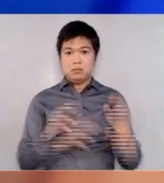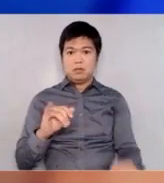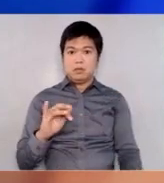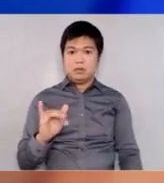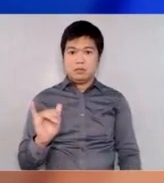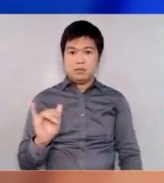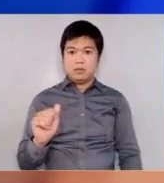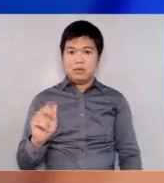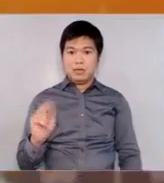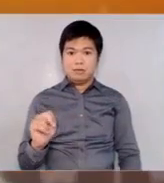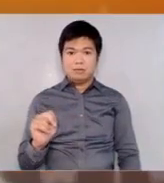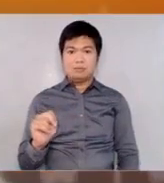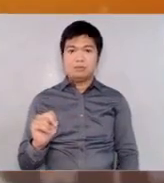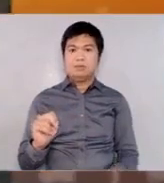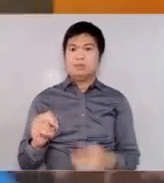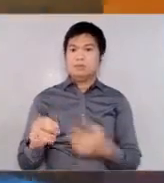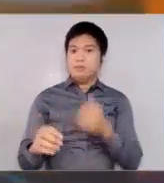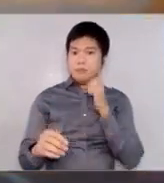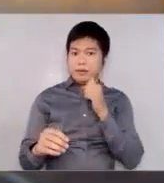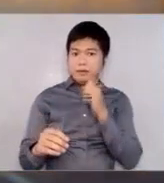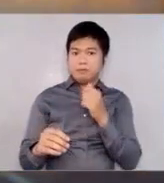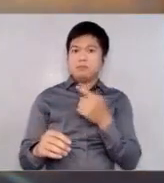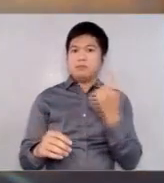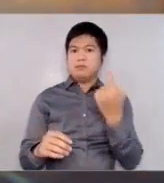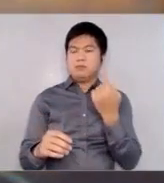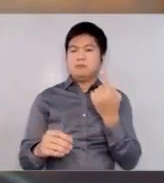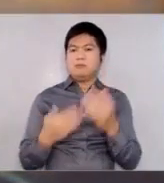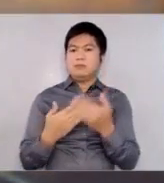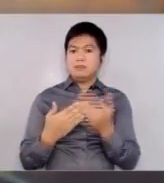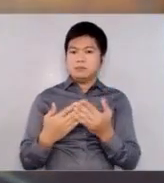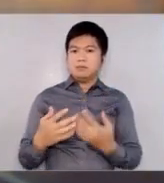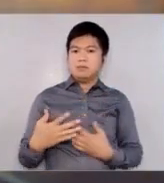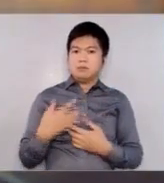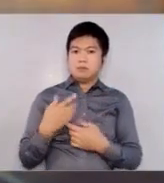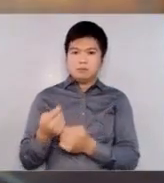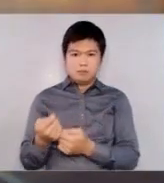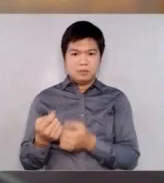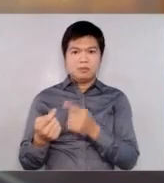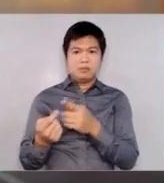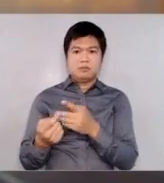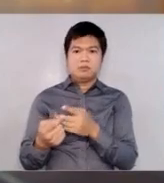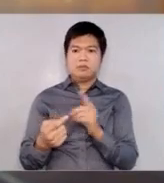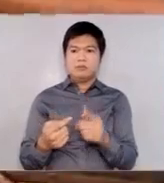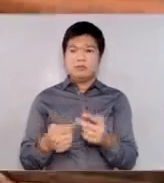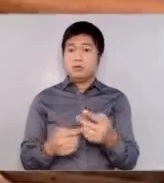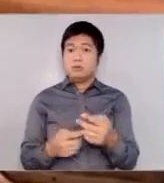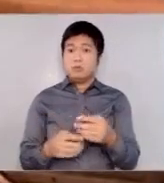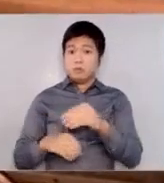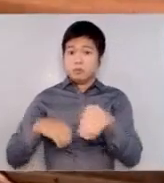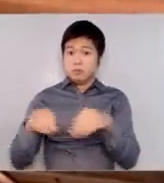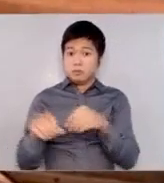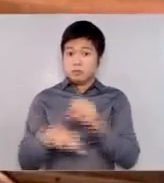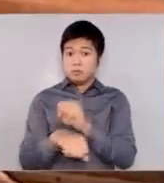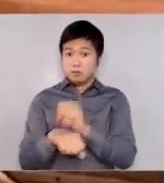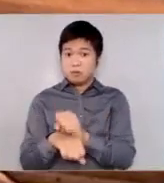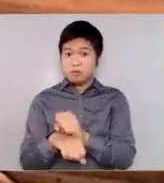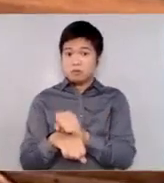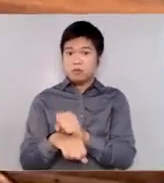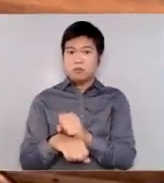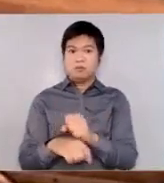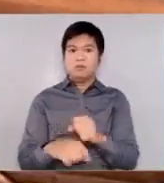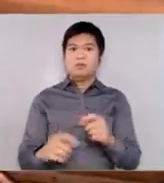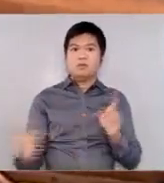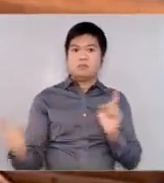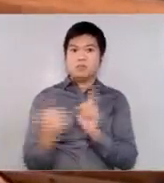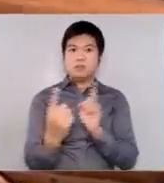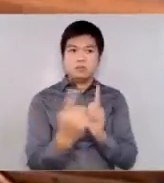raw sila nagtiwala. Kaya naman naalokin sila ng trabaho ni Mary Ann. Hindi sila ng dalawang isip na makipagkita. Pero nagulat sila na ang